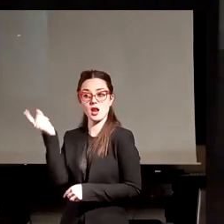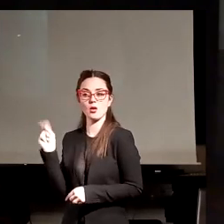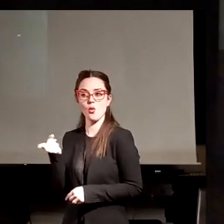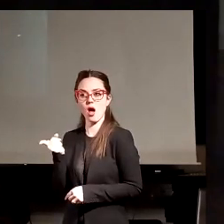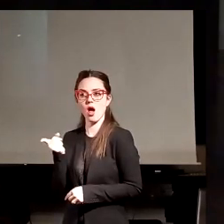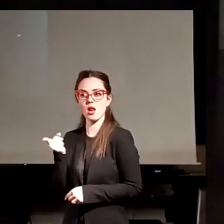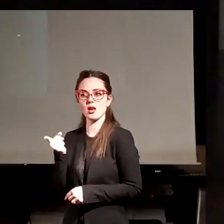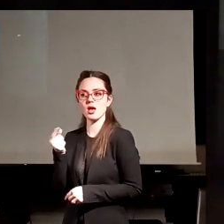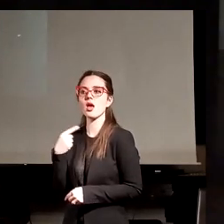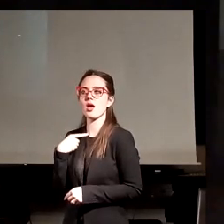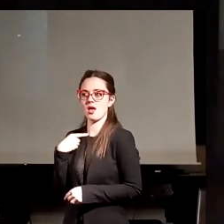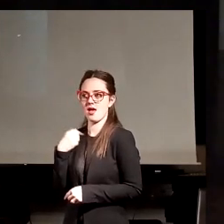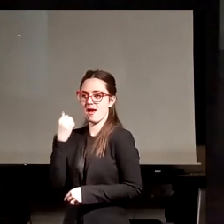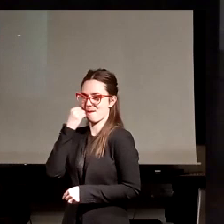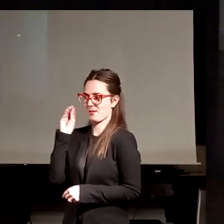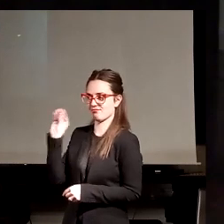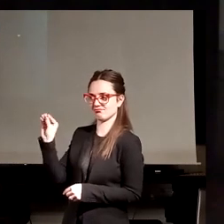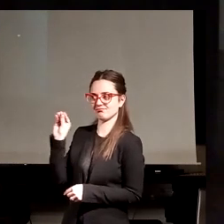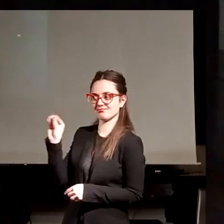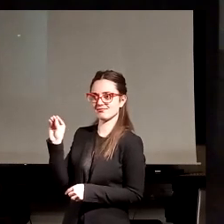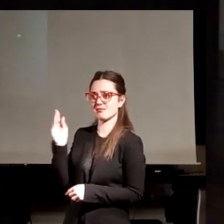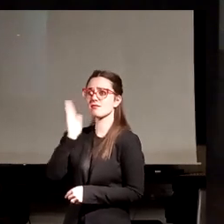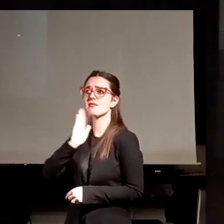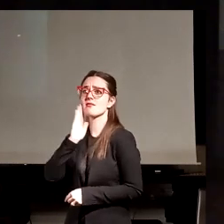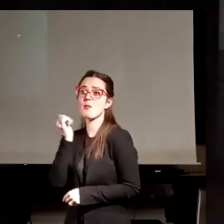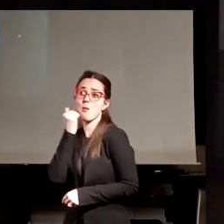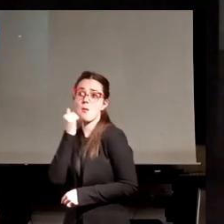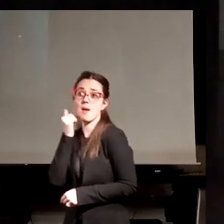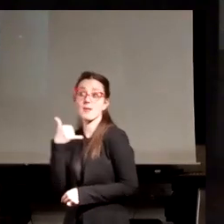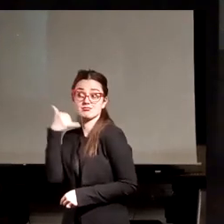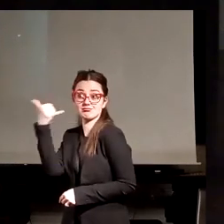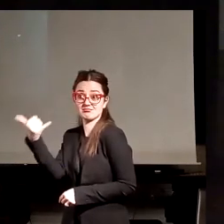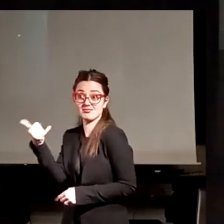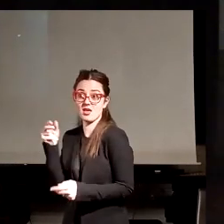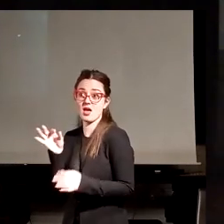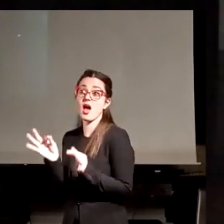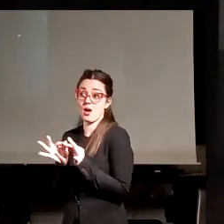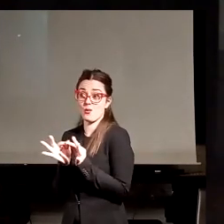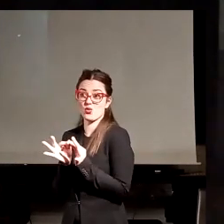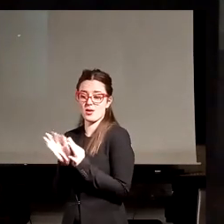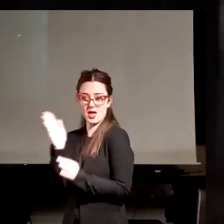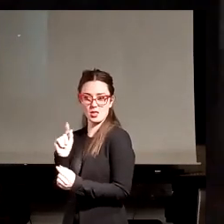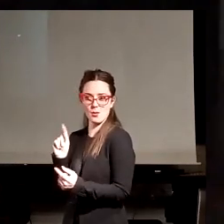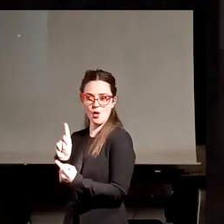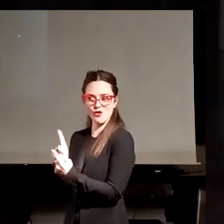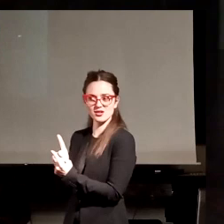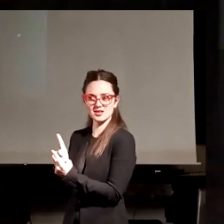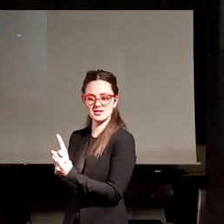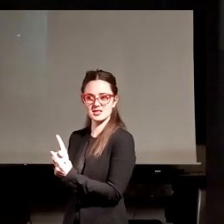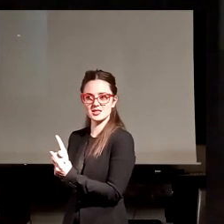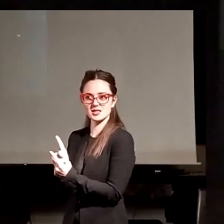di di telefonare in quell'albergo e chiedere un appuntamento che richiama i